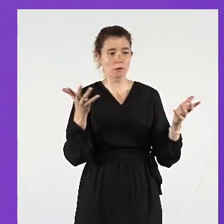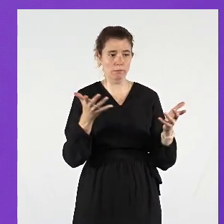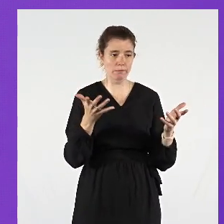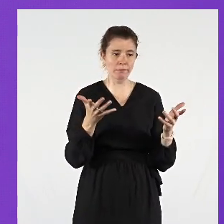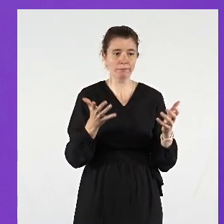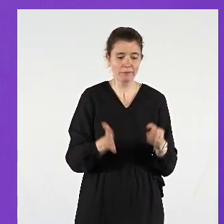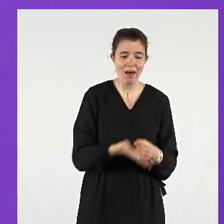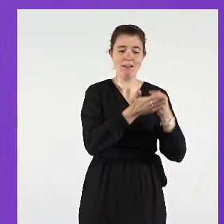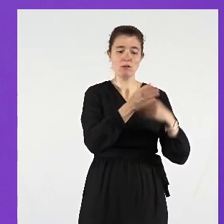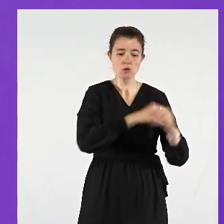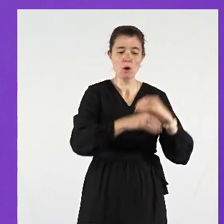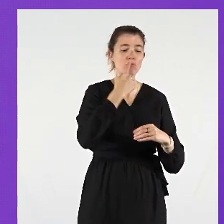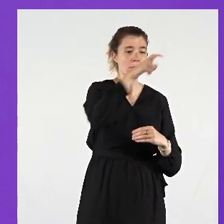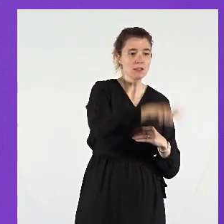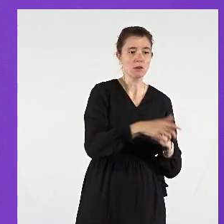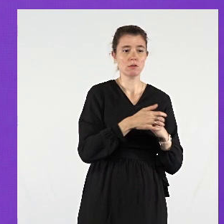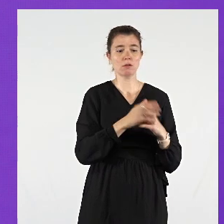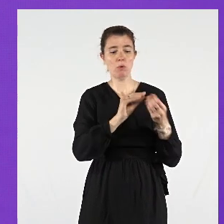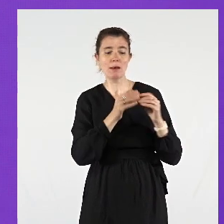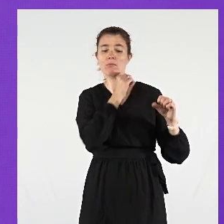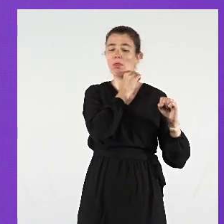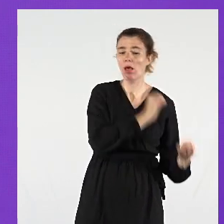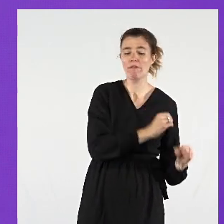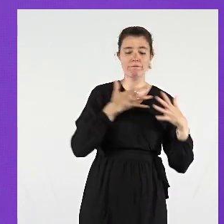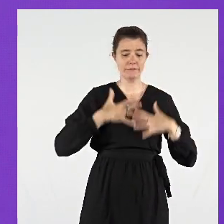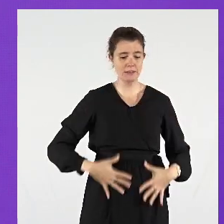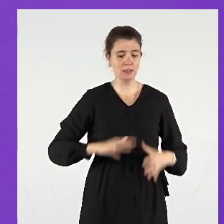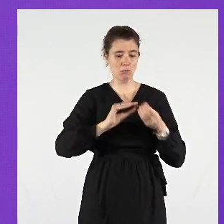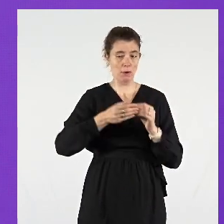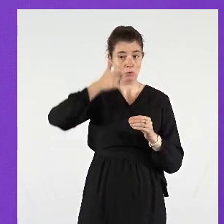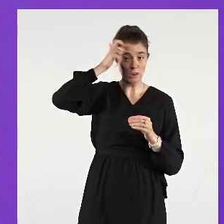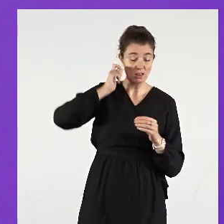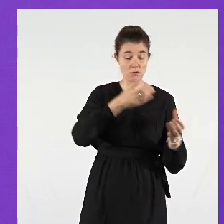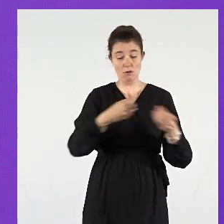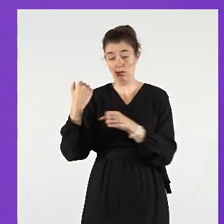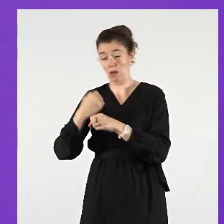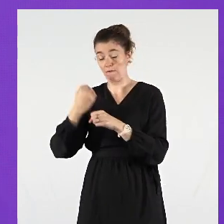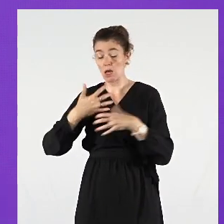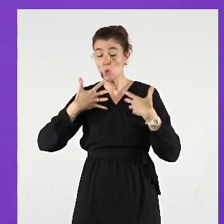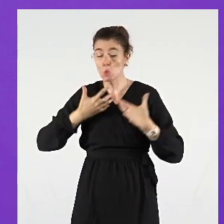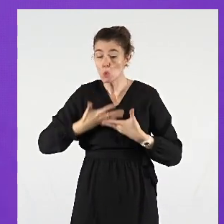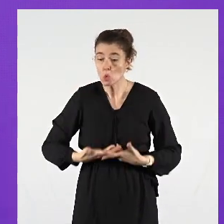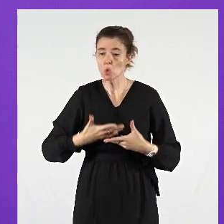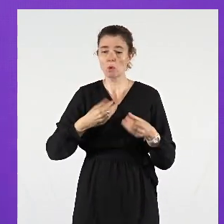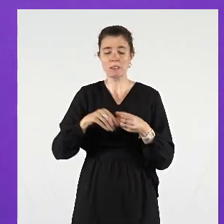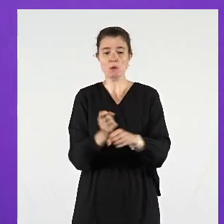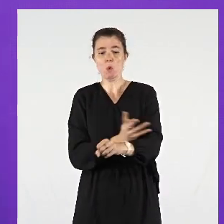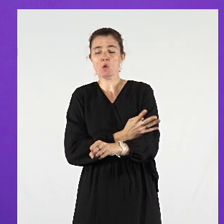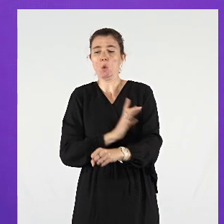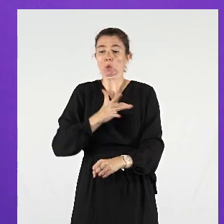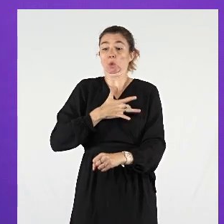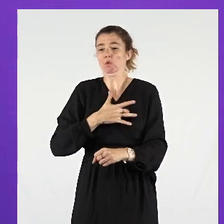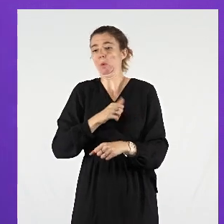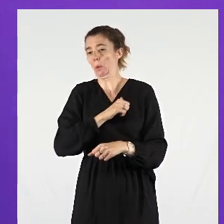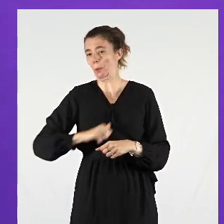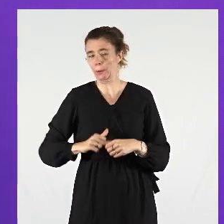à de la grande dépendance physique et à des troubles cognitifs qui peuvent entraîner une forte charge physique et une forte charge émotionnelle. Et il va résulter de tout ça